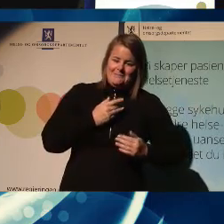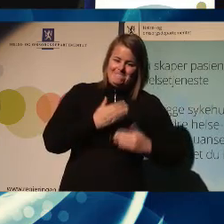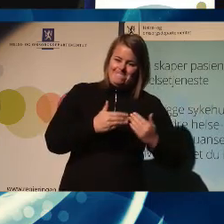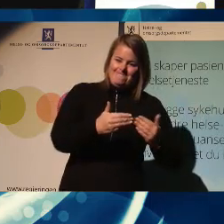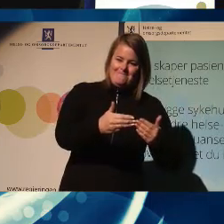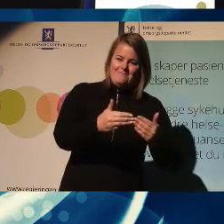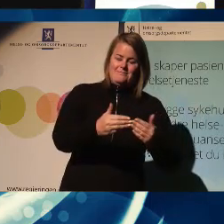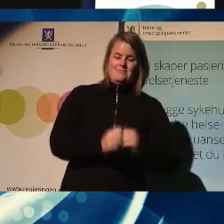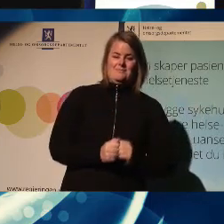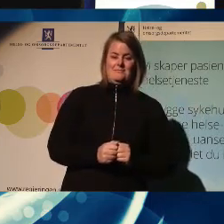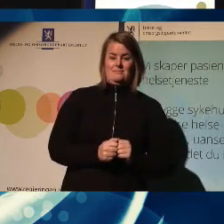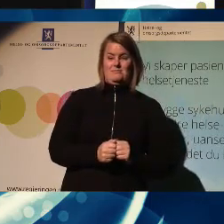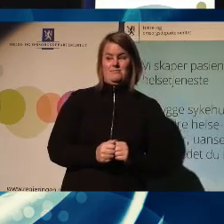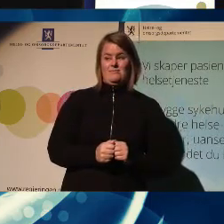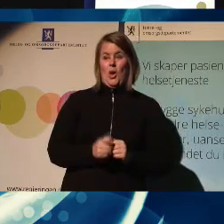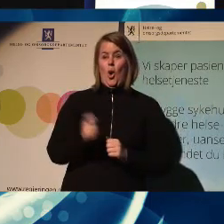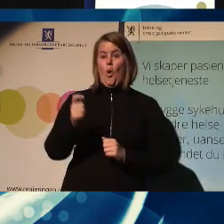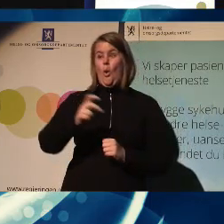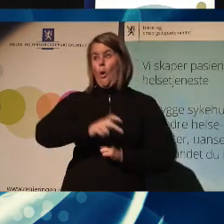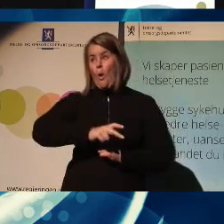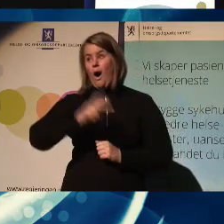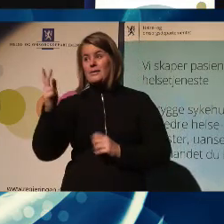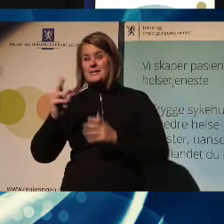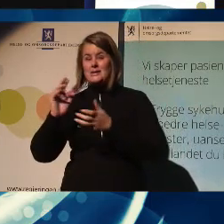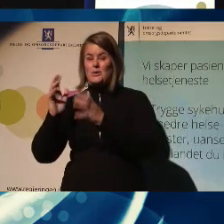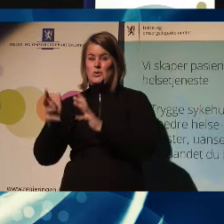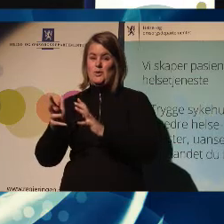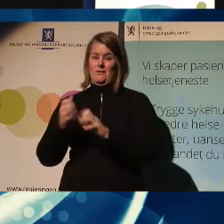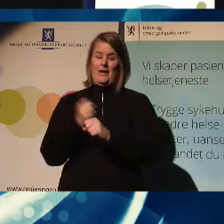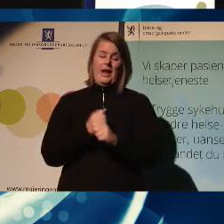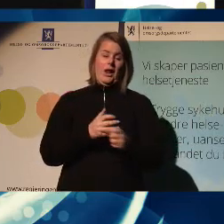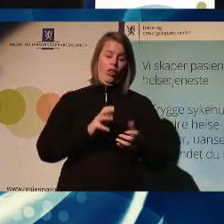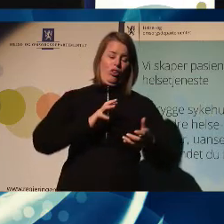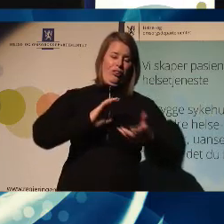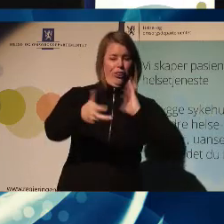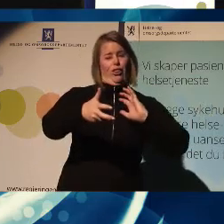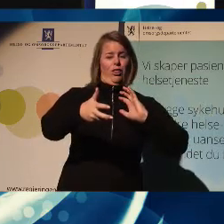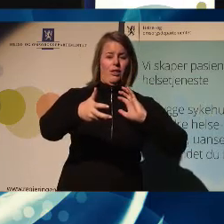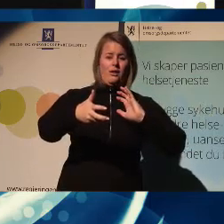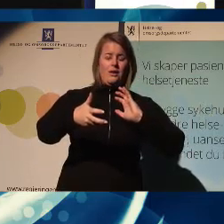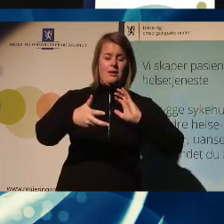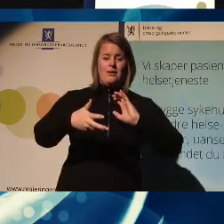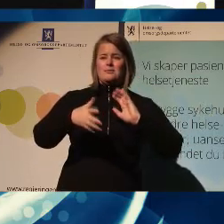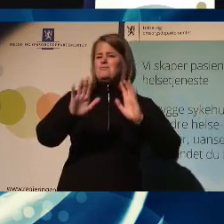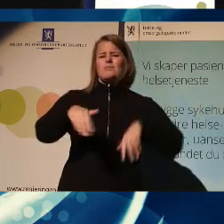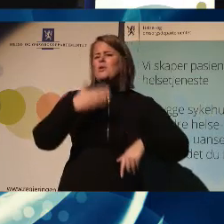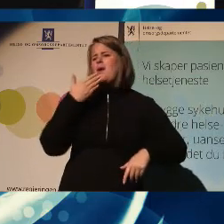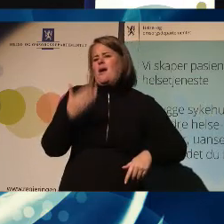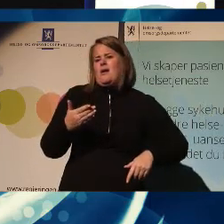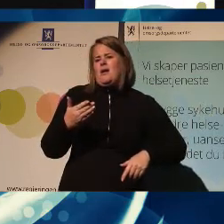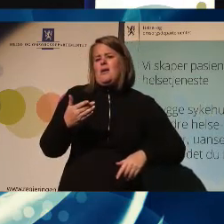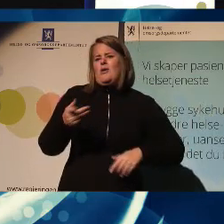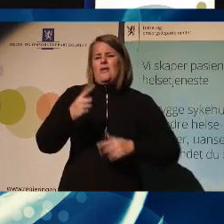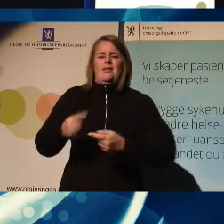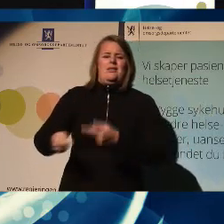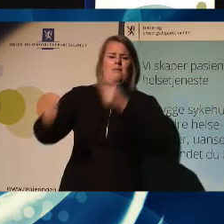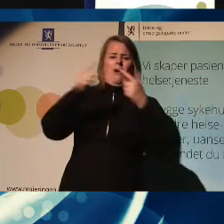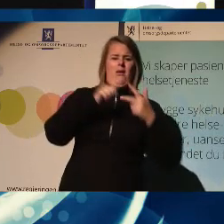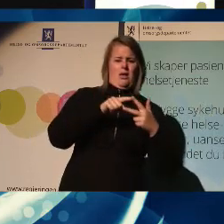Mens noen ganger så fungerer det dessverre ikke i det hele tatt. Men det gjør egentlig ingenting, for da hopper vi bare tilbake til steg nummer